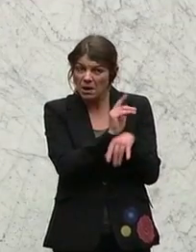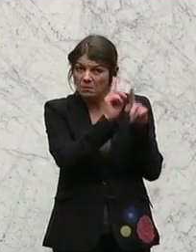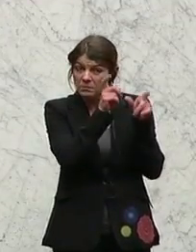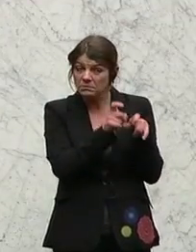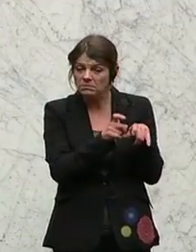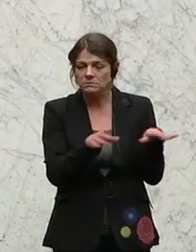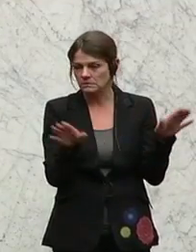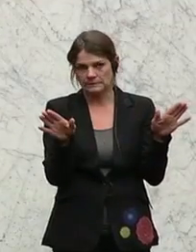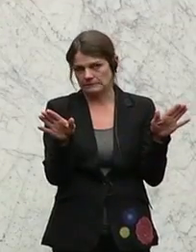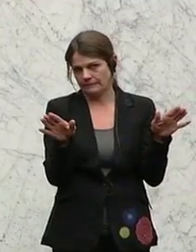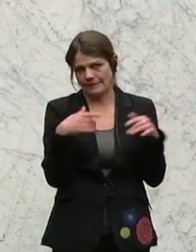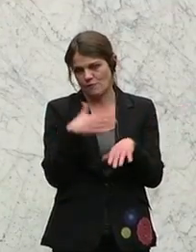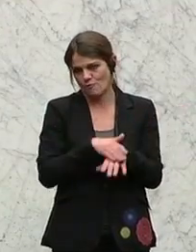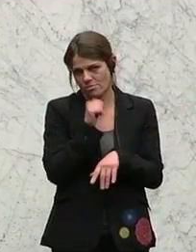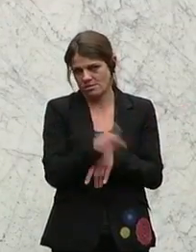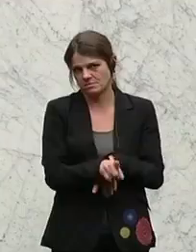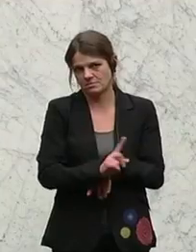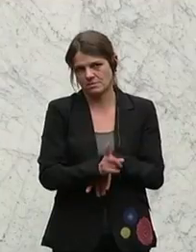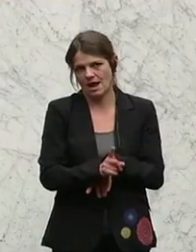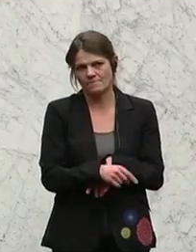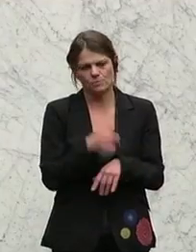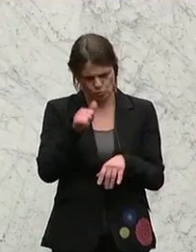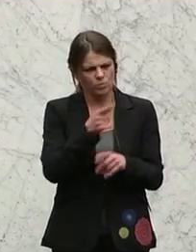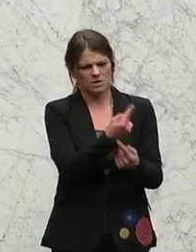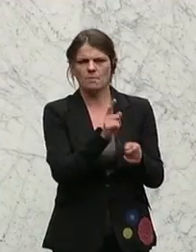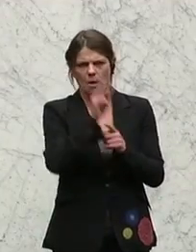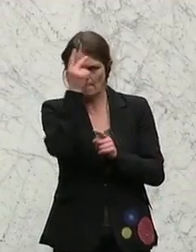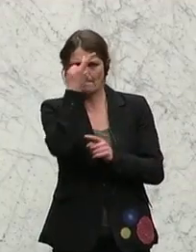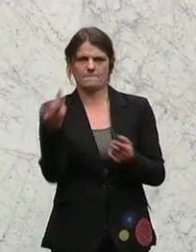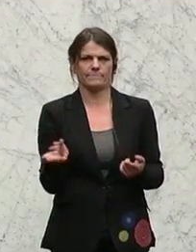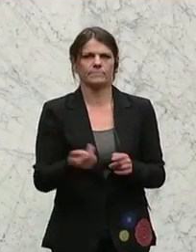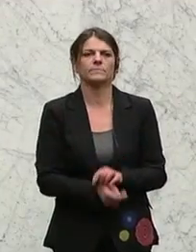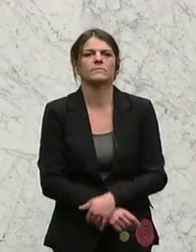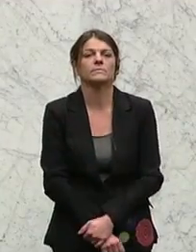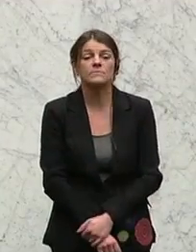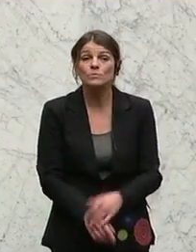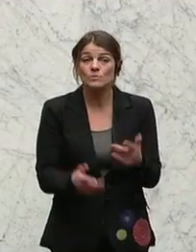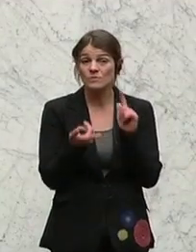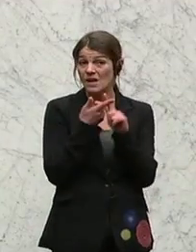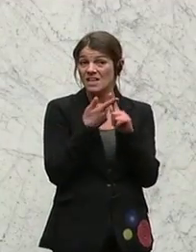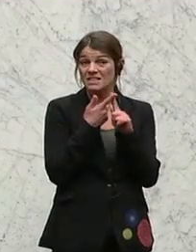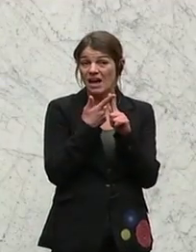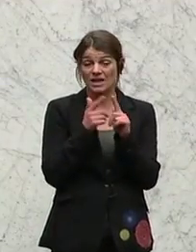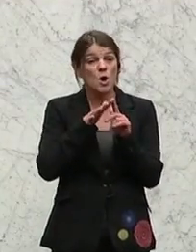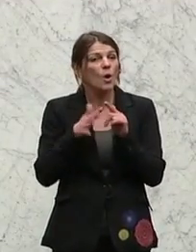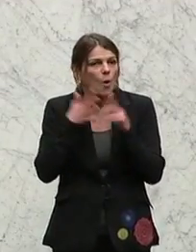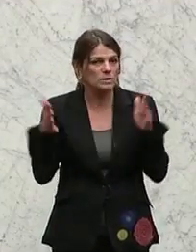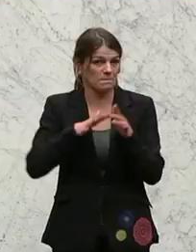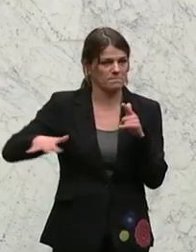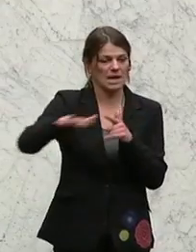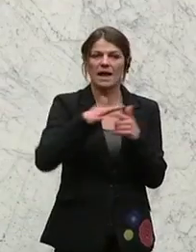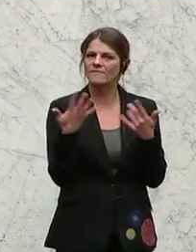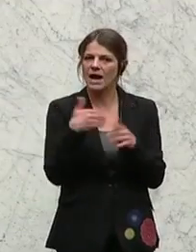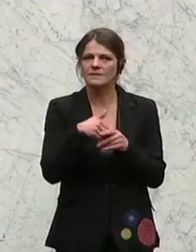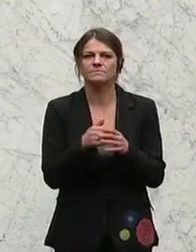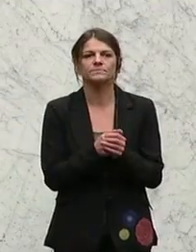Ich sage, nein, das ist es nicht. Auch hier muss ein Umdenken stattfinden. Der zweite große Bereich